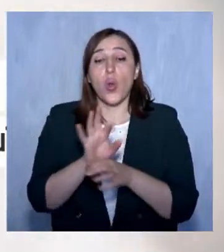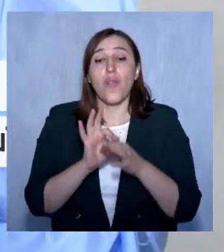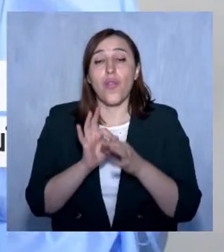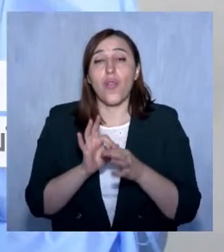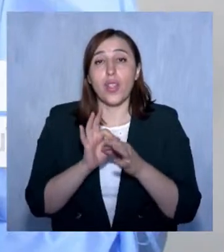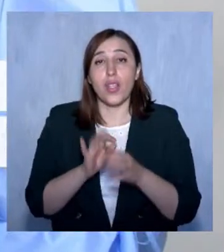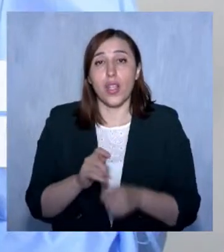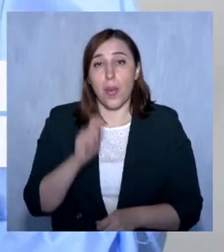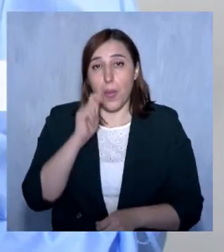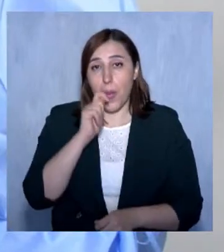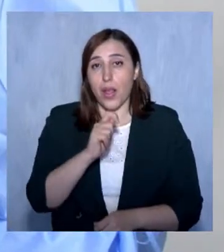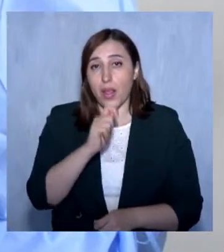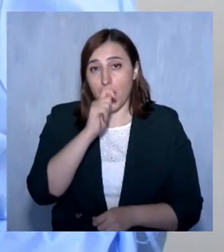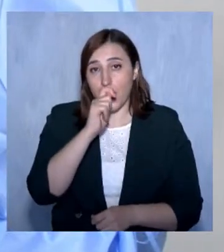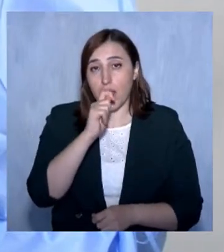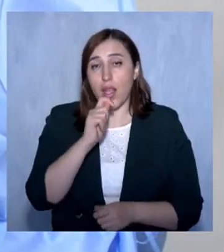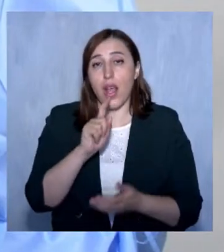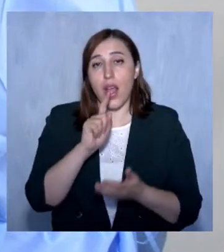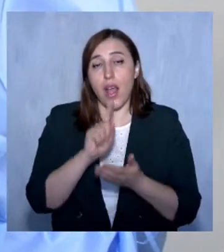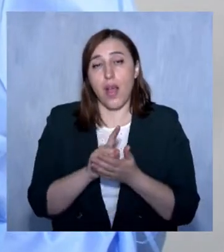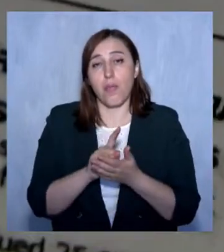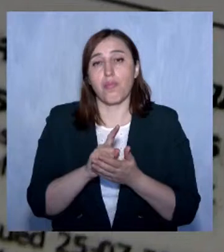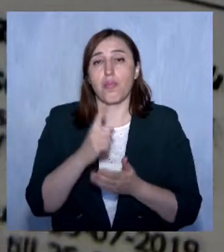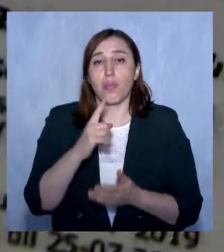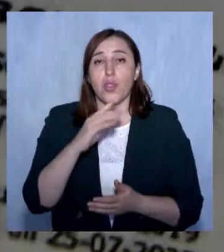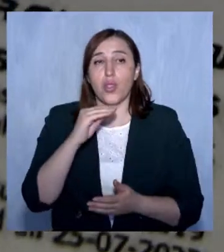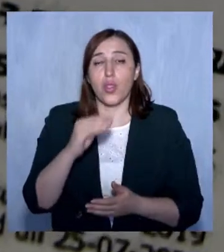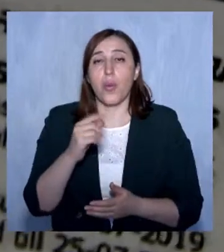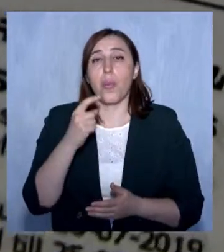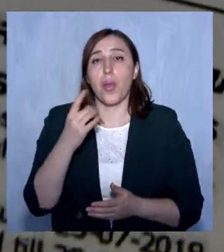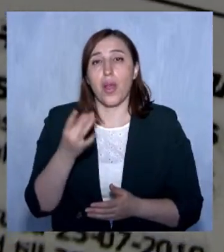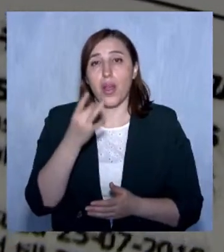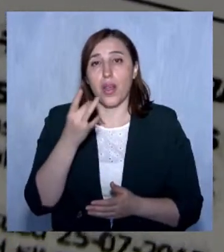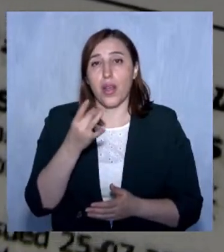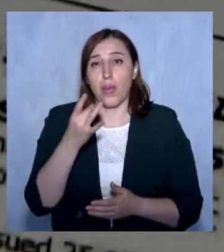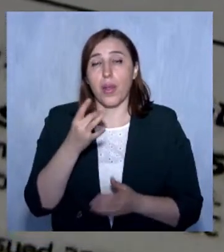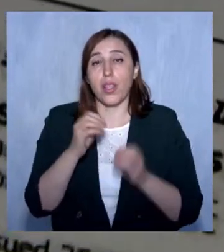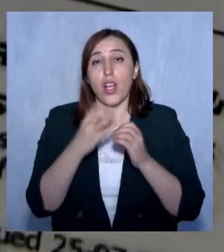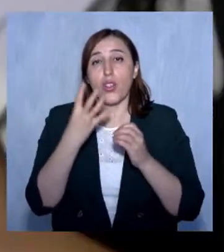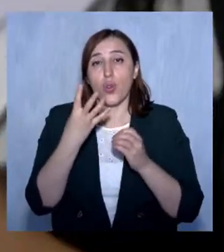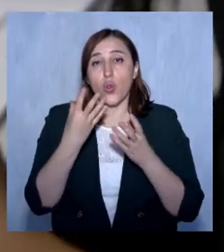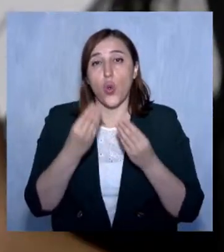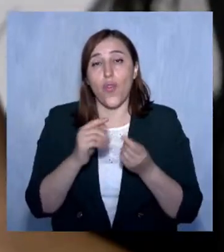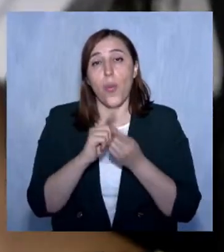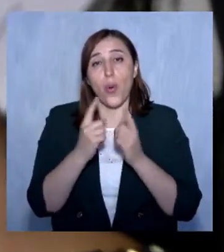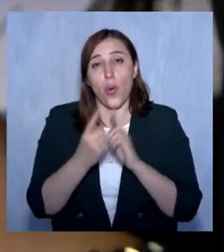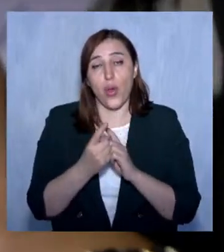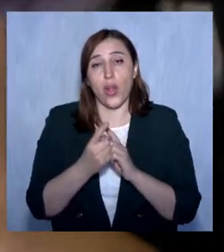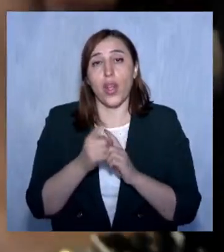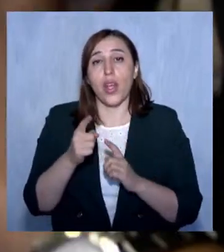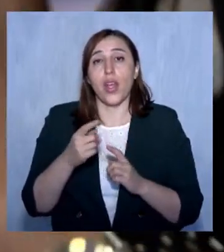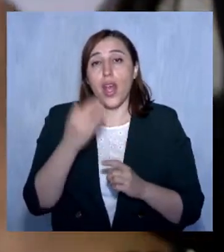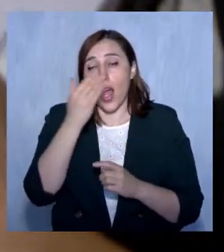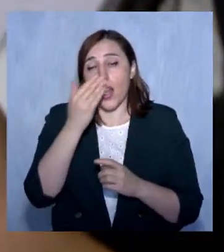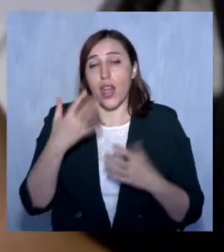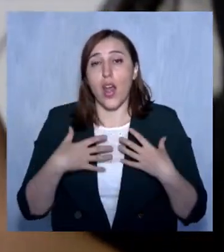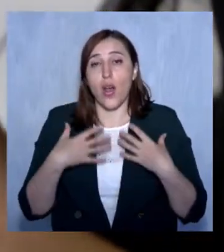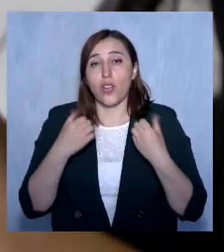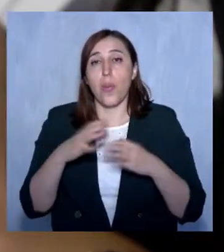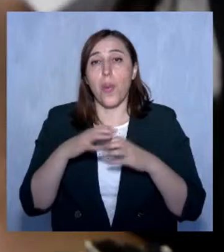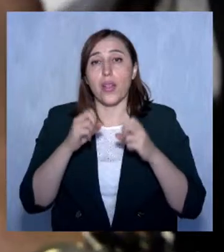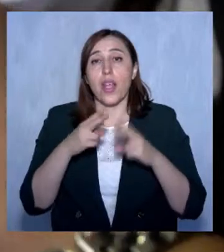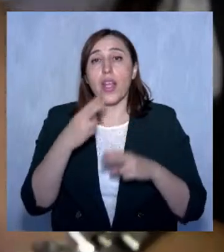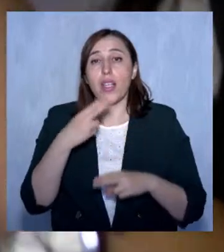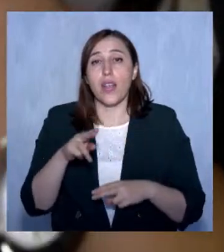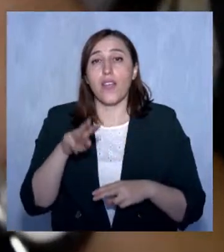բացասական պետք է նրկայացնեն, յոթ հորը մեկ անգամ նախկին 14-որվա պոխարեն։ Հանրայն արողջության մասնագետ դավիտ